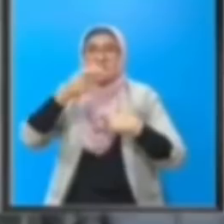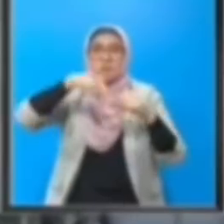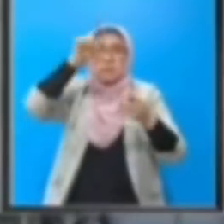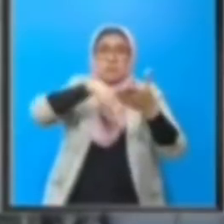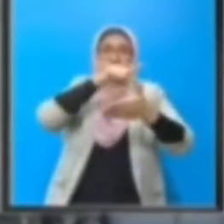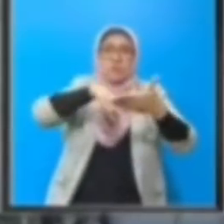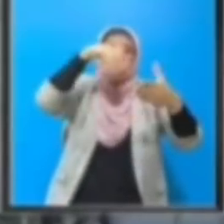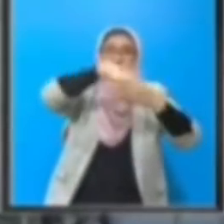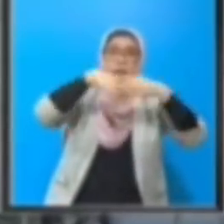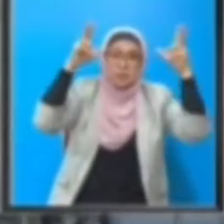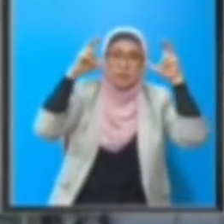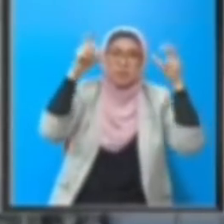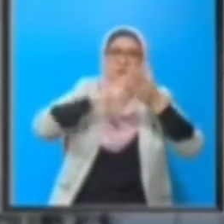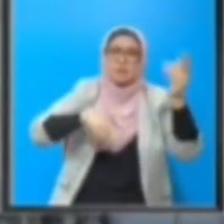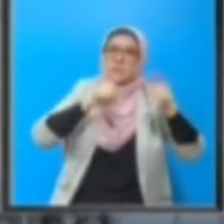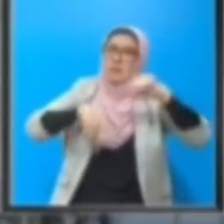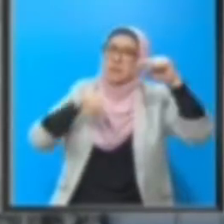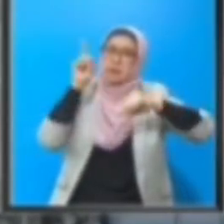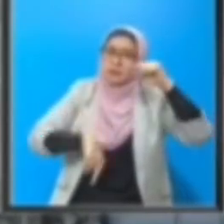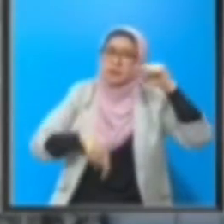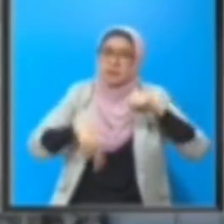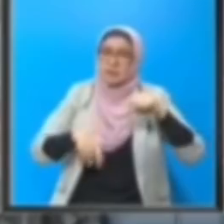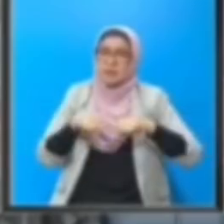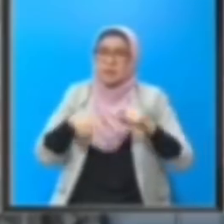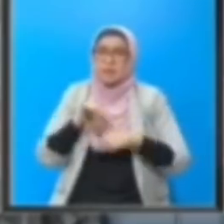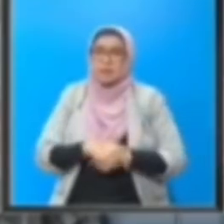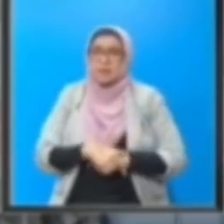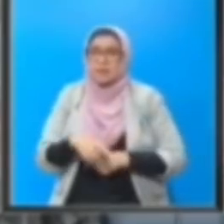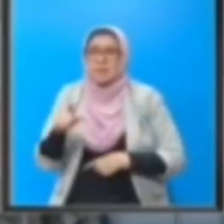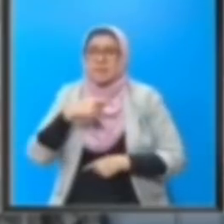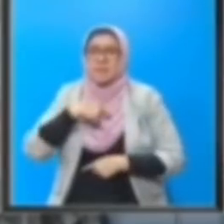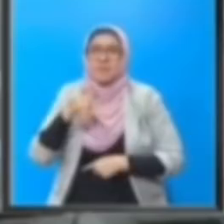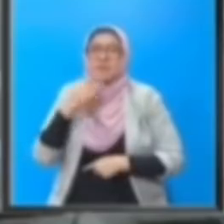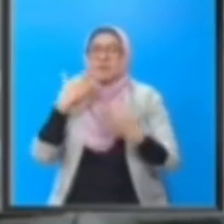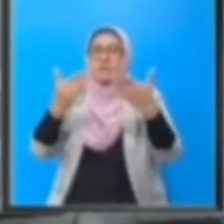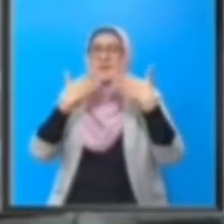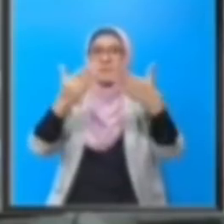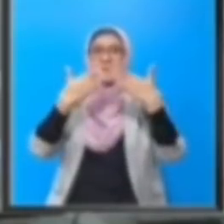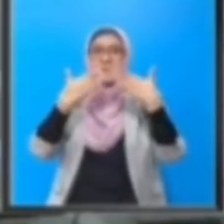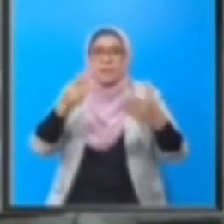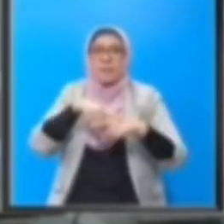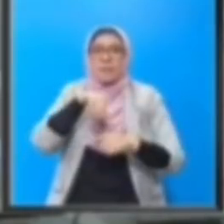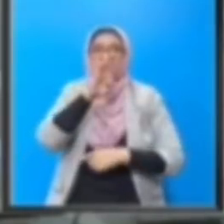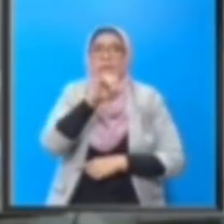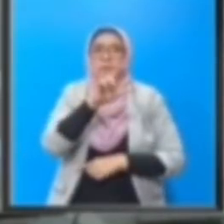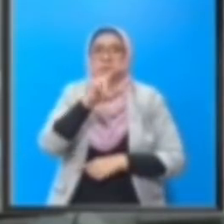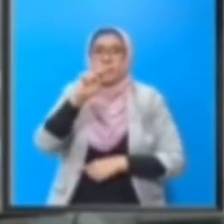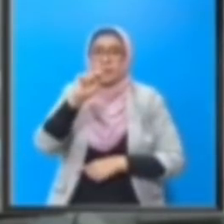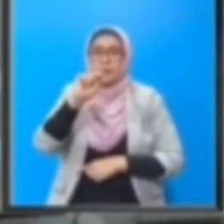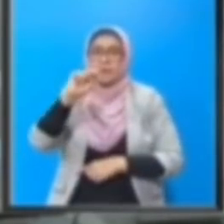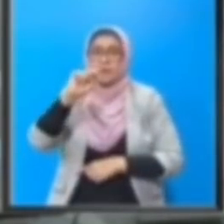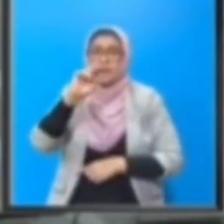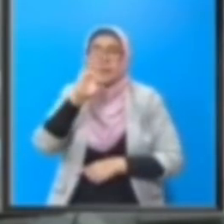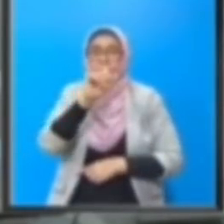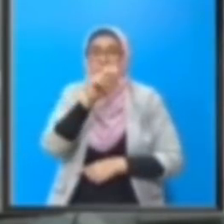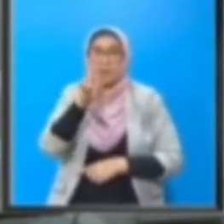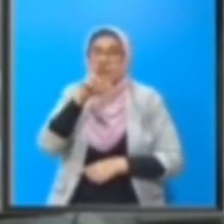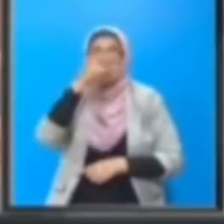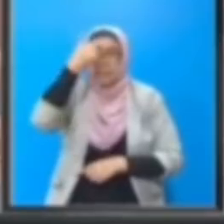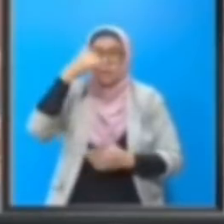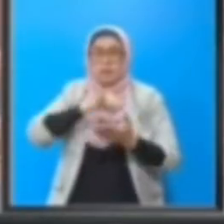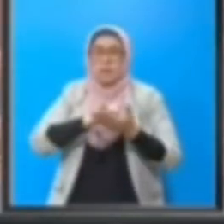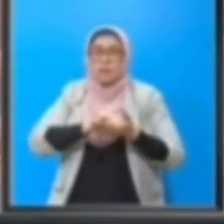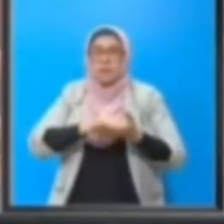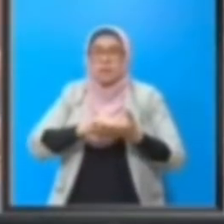pengundi hantu, tak boleh. Baik, terima kasih. Ini kes pengundi hantu. Speaker, satu. Saya ucap terima kasih kepada Pak Yang Baru. Sebab itulah hasil